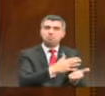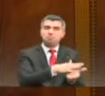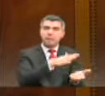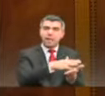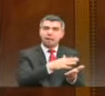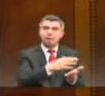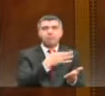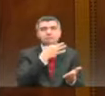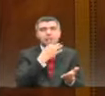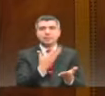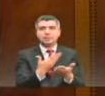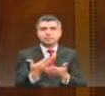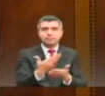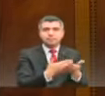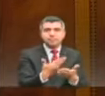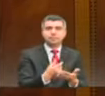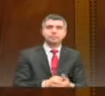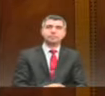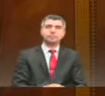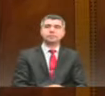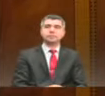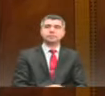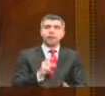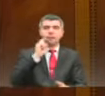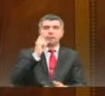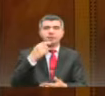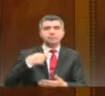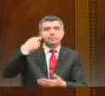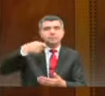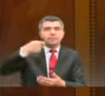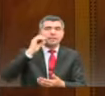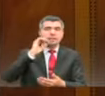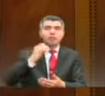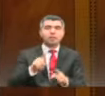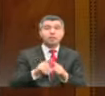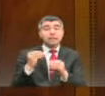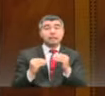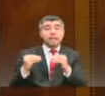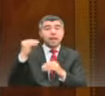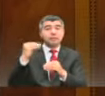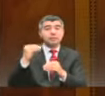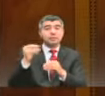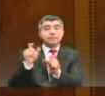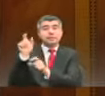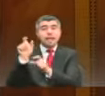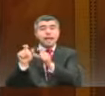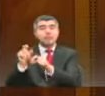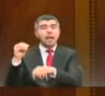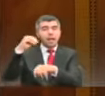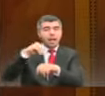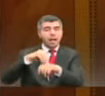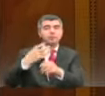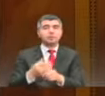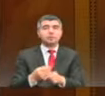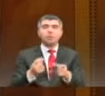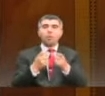مراجعة وتيسير إجراءات وشروط الاستفادة، بغية الرفع من عدد المستفيدات فعليا من هذا الدعم،